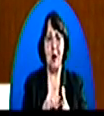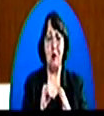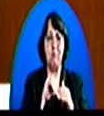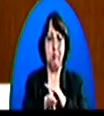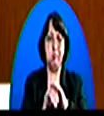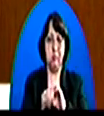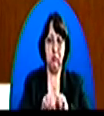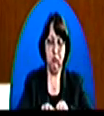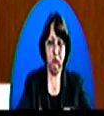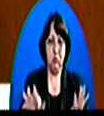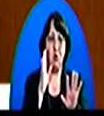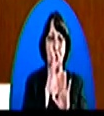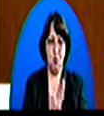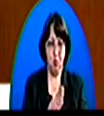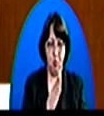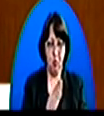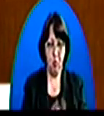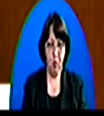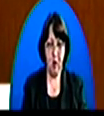олгоод устсан.